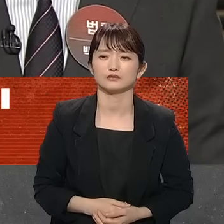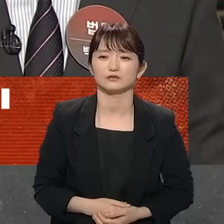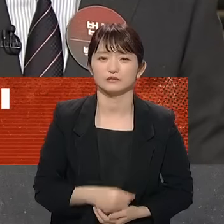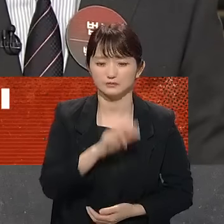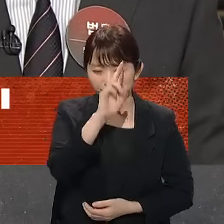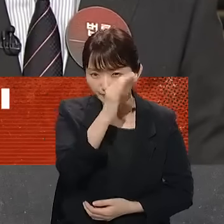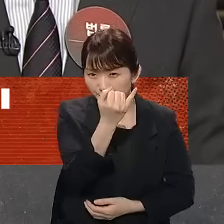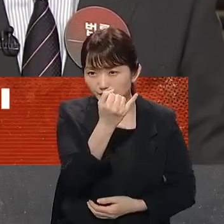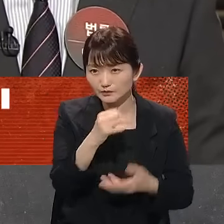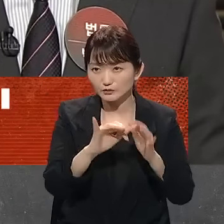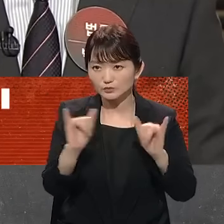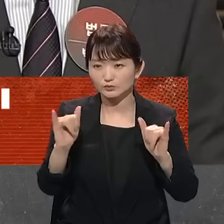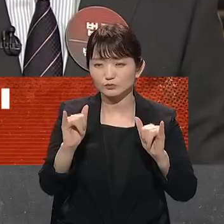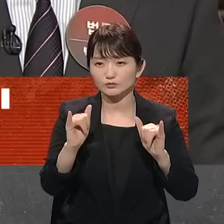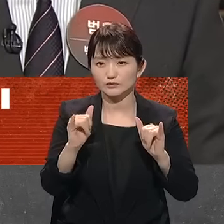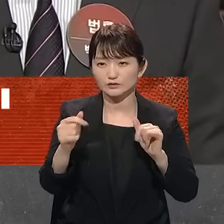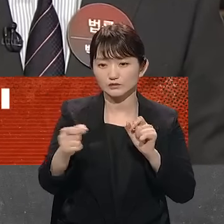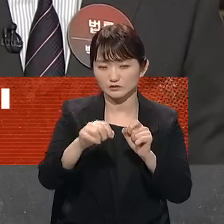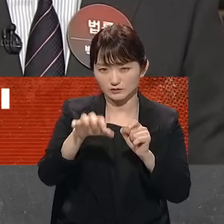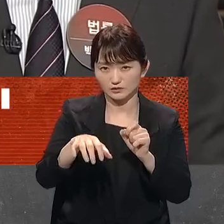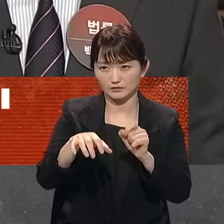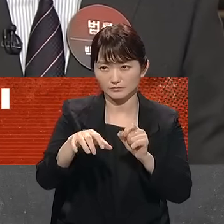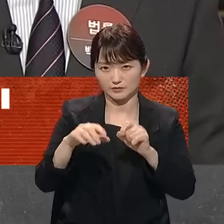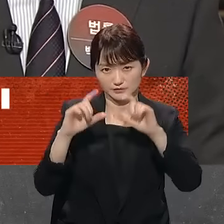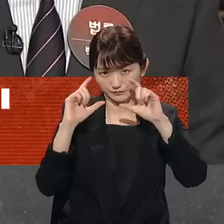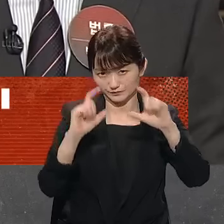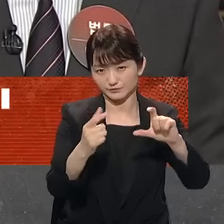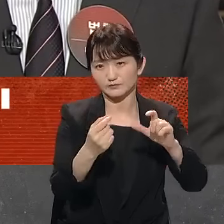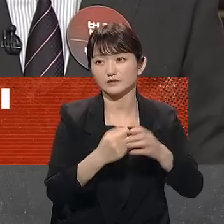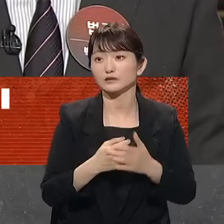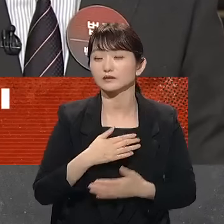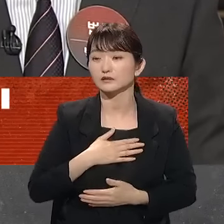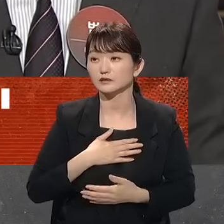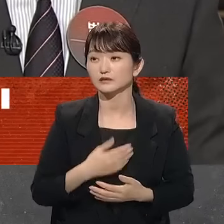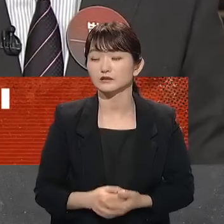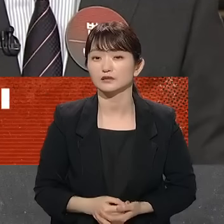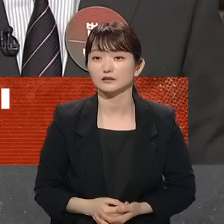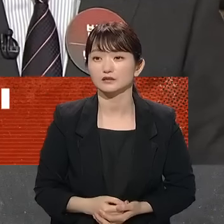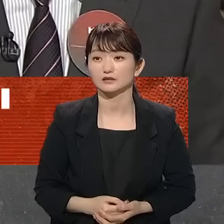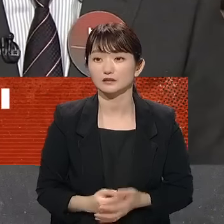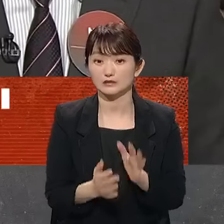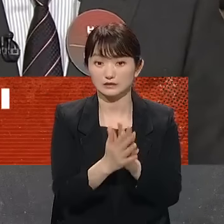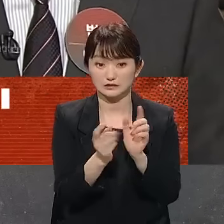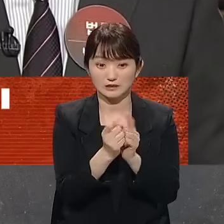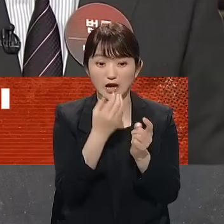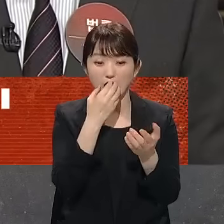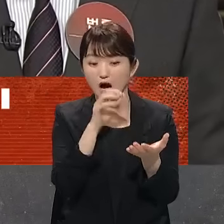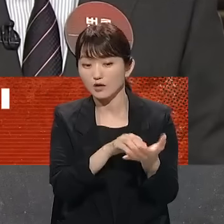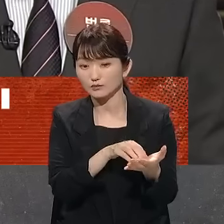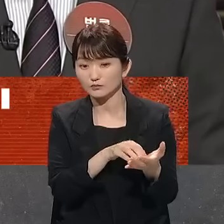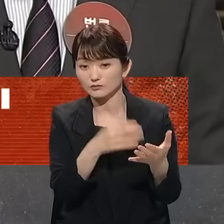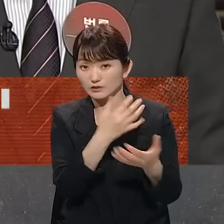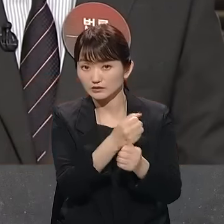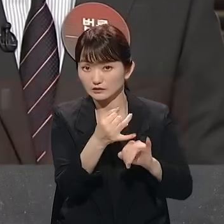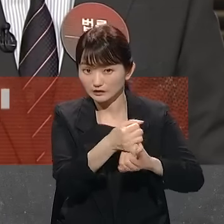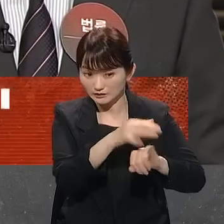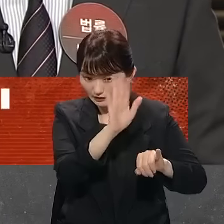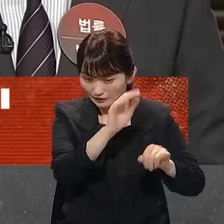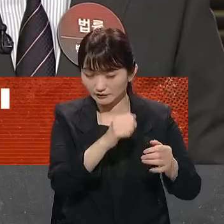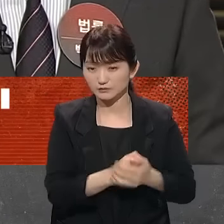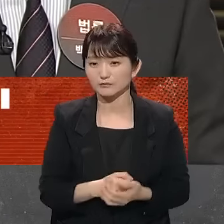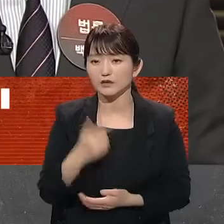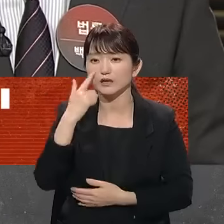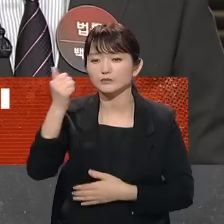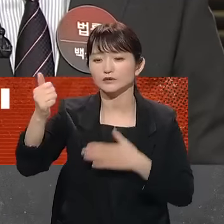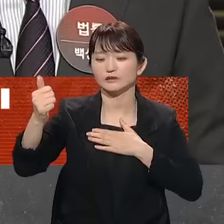오늘 대국민 선언을 한 것 같아요. 본인이 직접 도장을 찍거나 본인과 계약한 게 아니면 아버지가 한 것은 나와 관계가